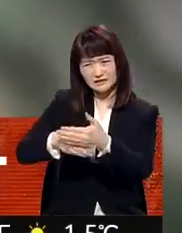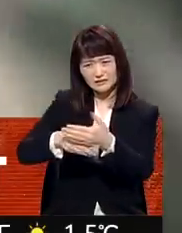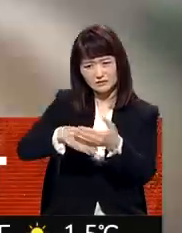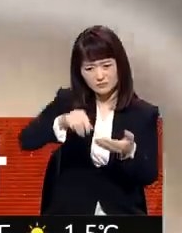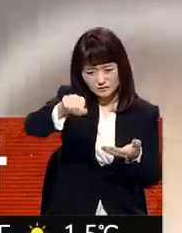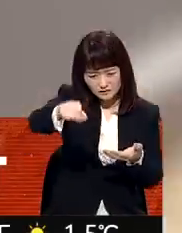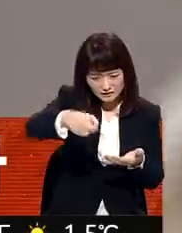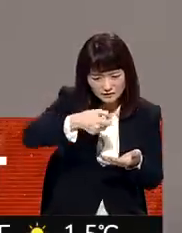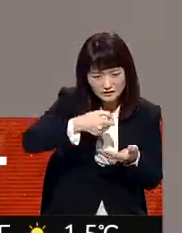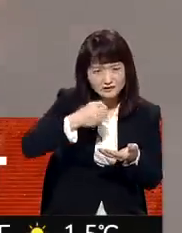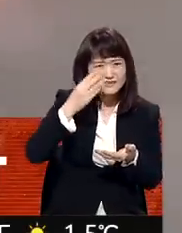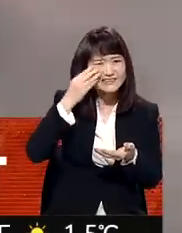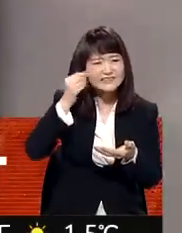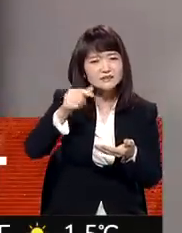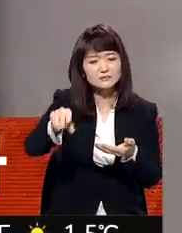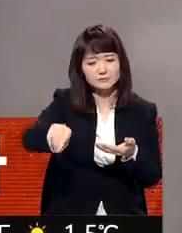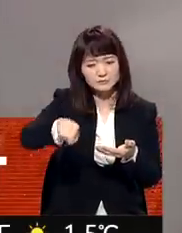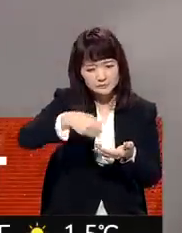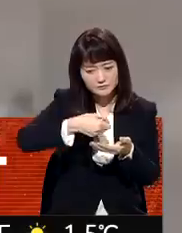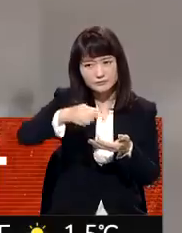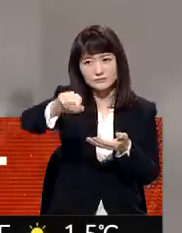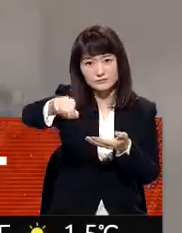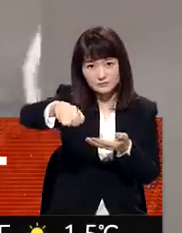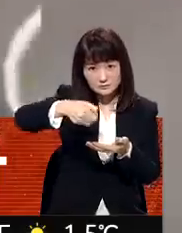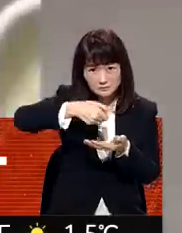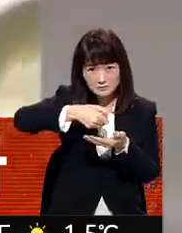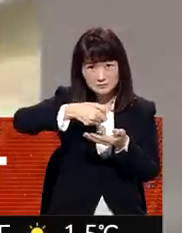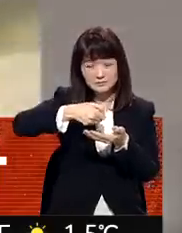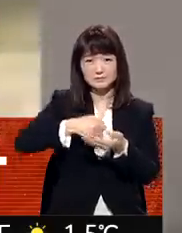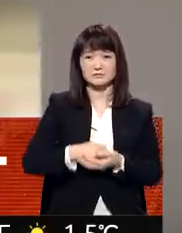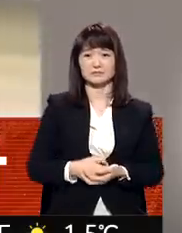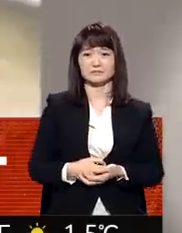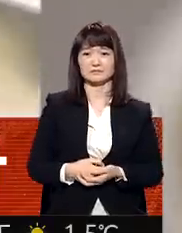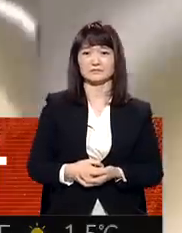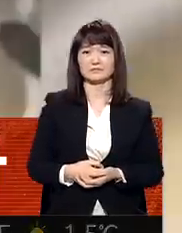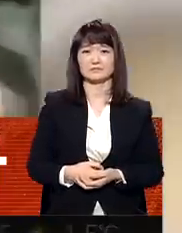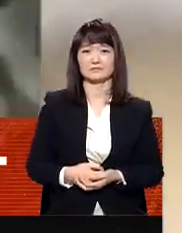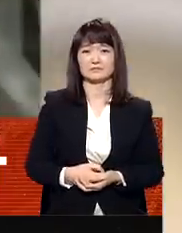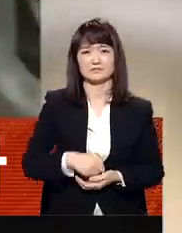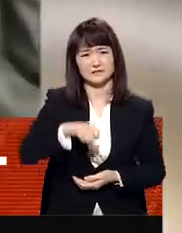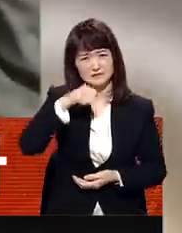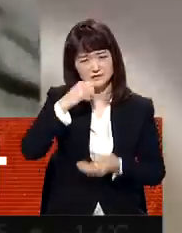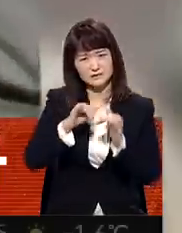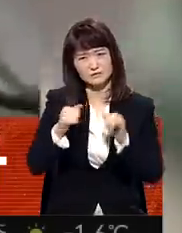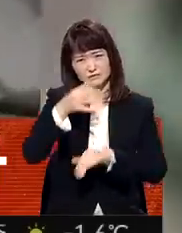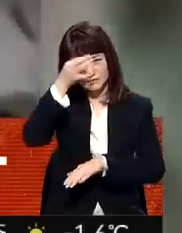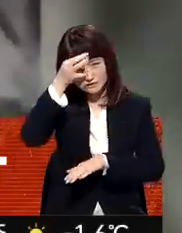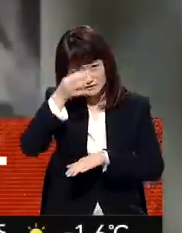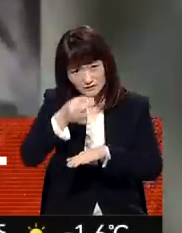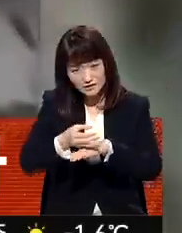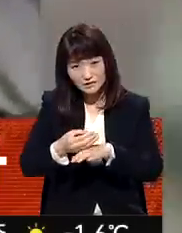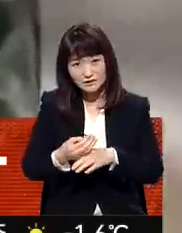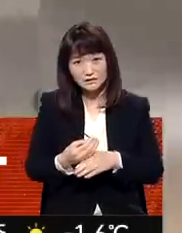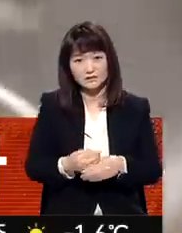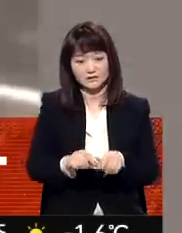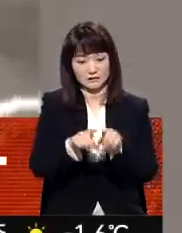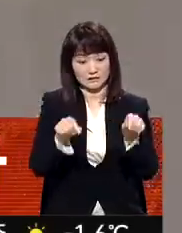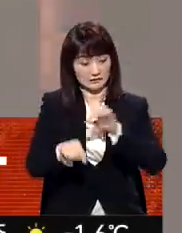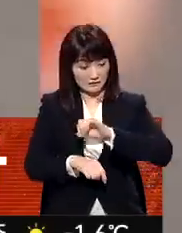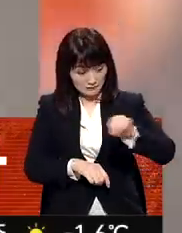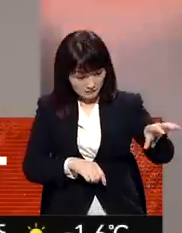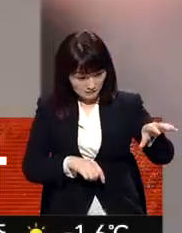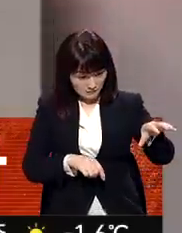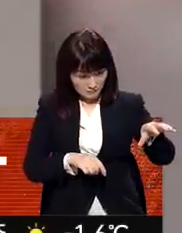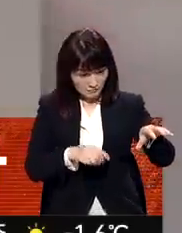기름 기름이에요 잠깐만요 기름 식사 중이신 우리 여러분께 죄송합니다 버려진 음식물들 위로